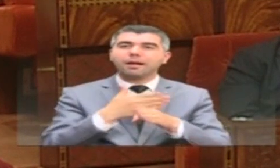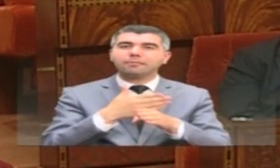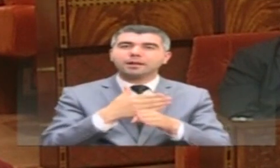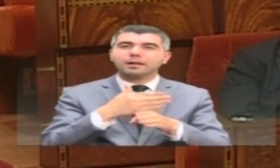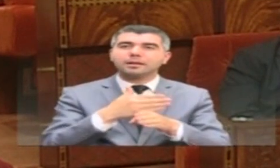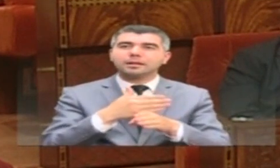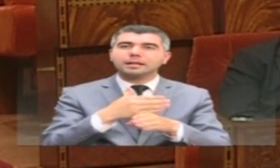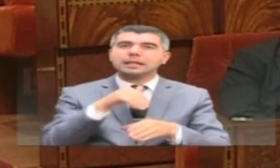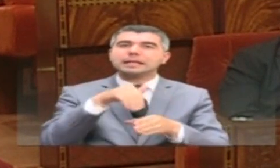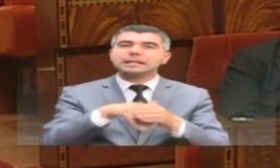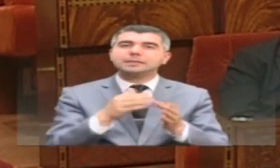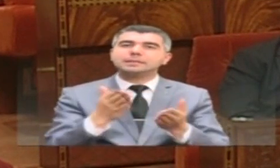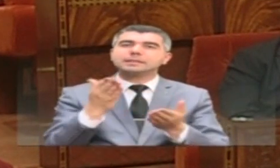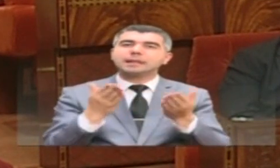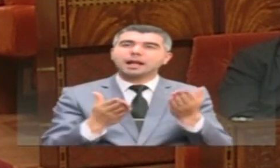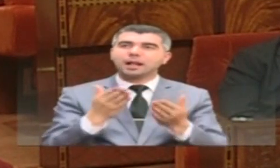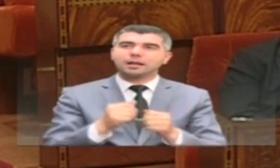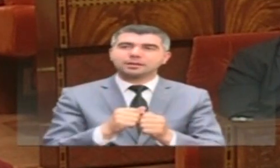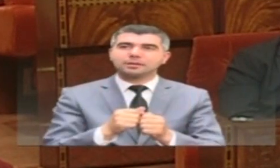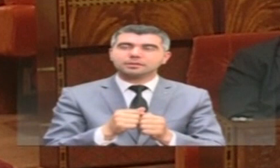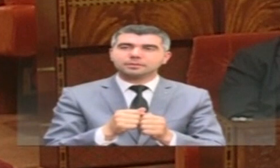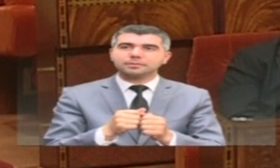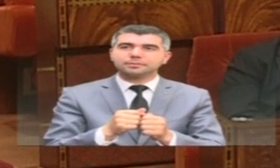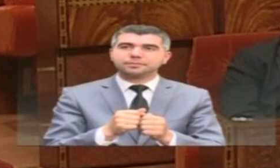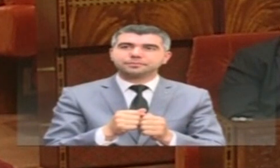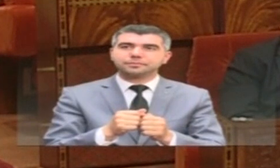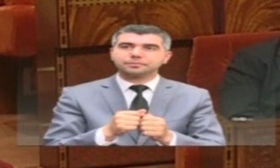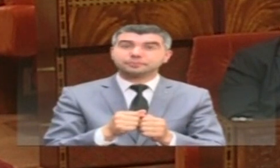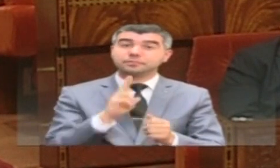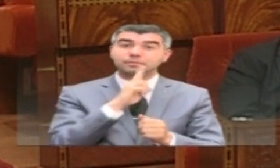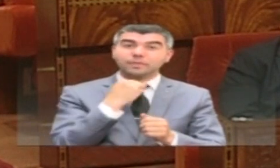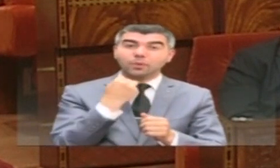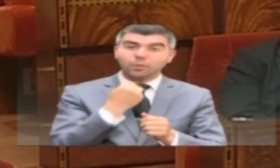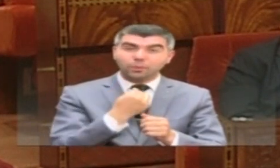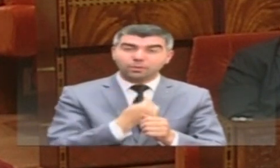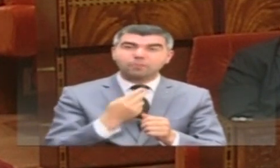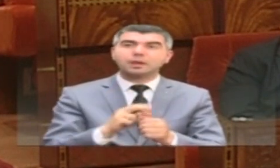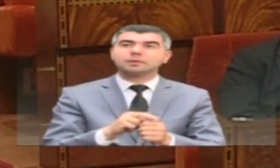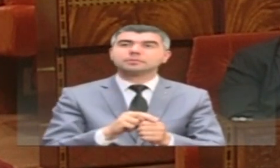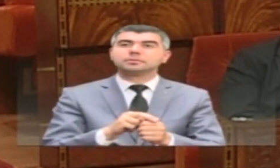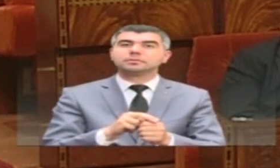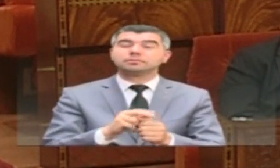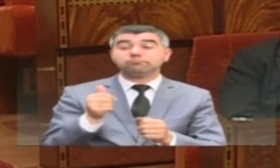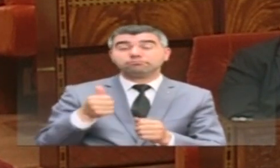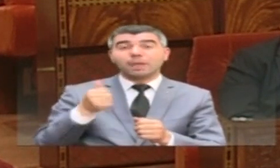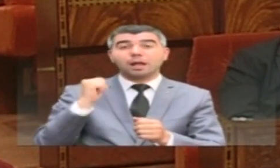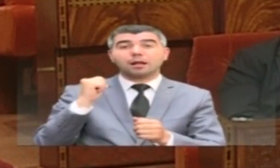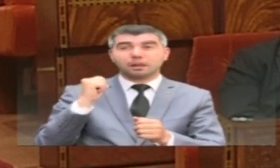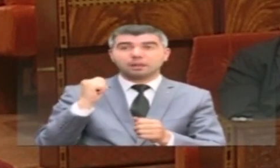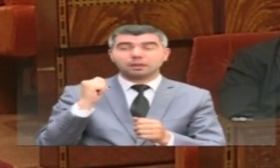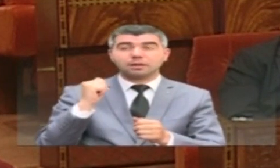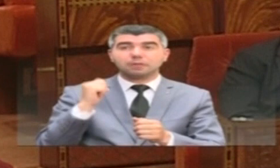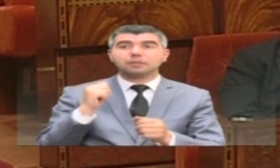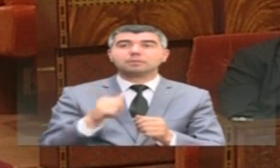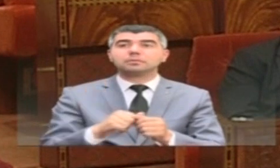الفريق المحترم أشار أن هذا من الحيثيات. الحكومة أمس اتخذت